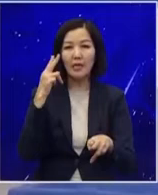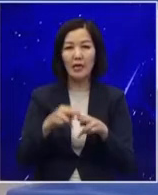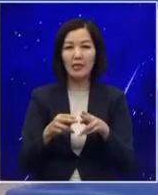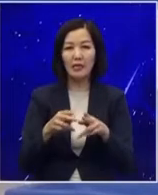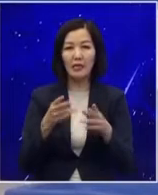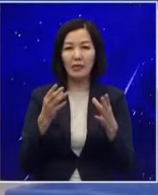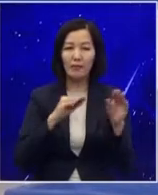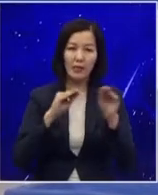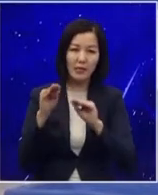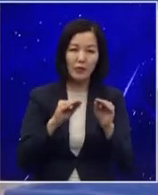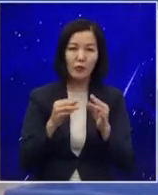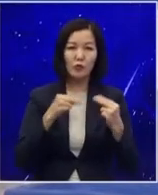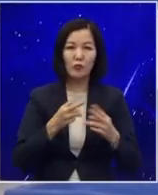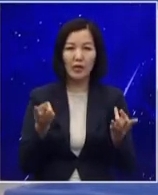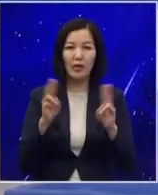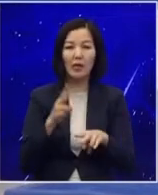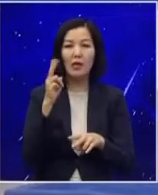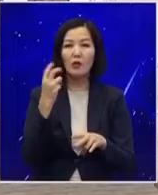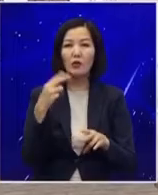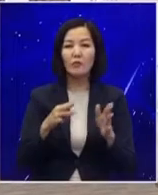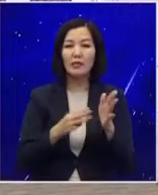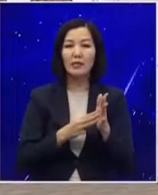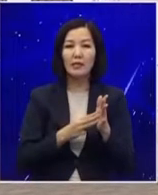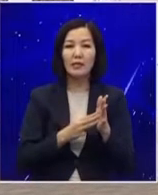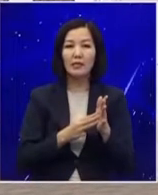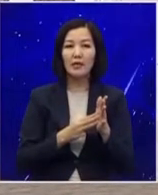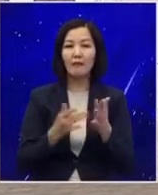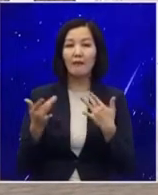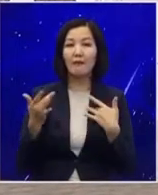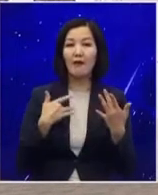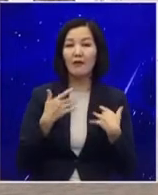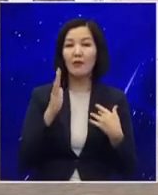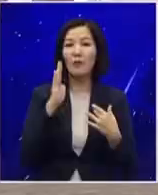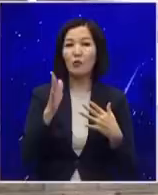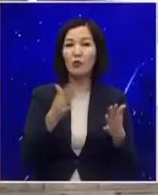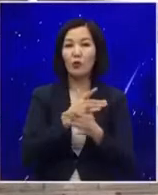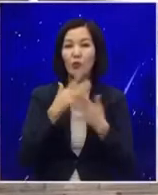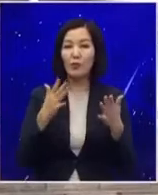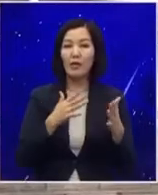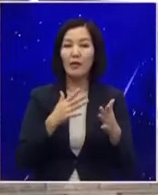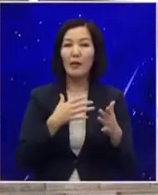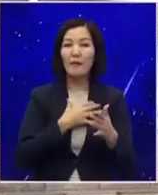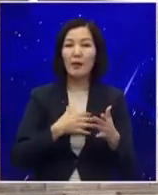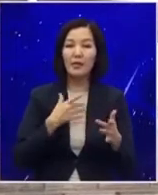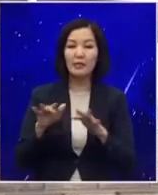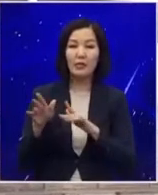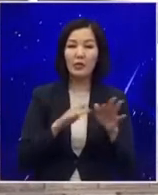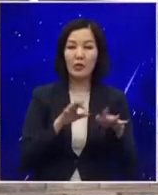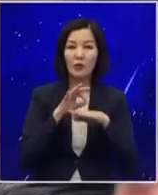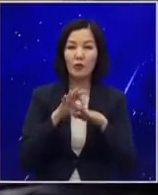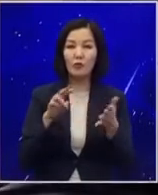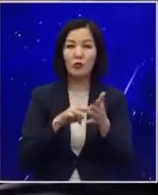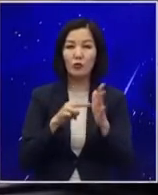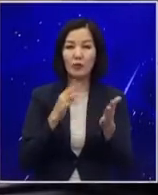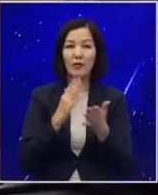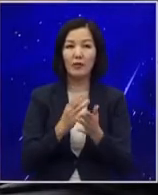ұсақ-түйек безендіру жұмысы ғана қалған. 228 орында амфитеатрда болашақта көптеген маңызды шаралар өткізу жоспарланып отыр.